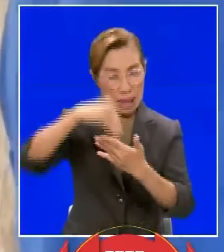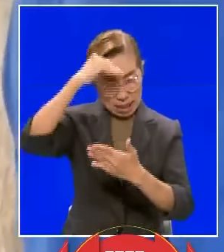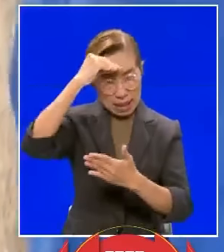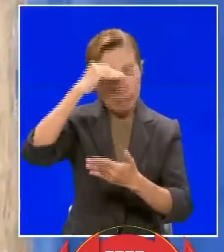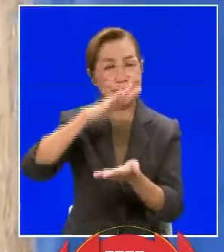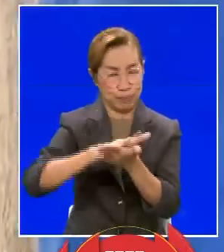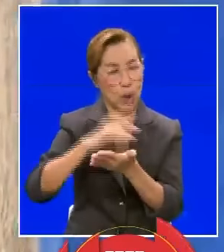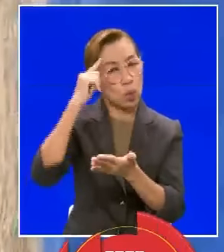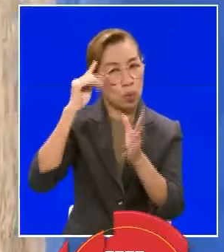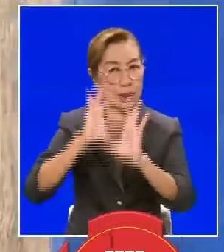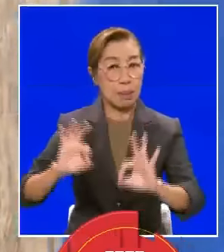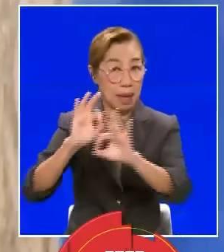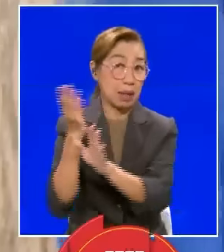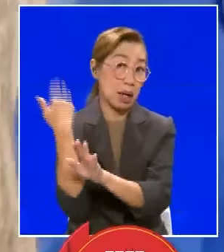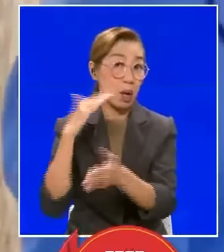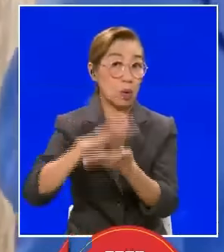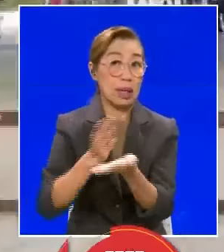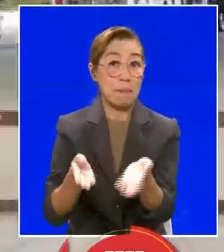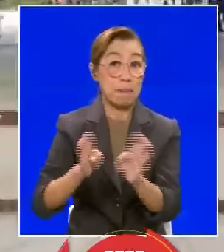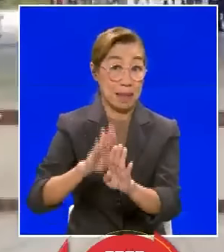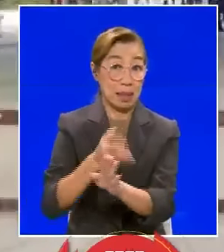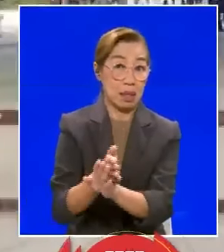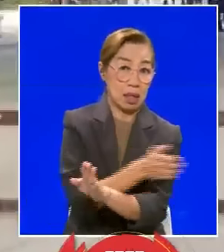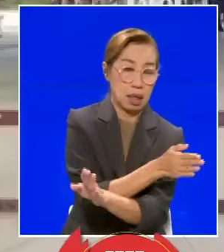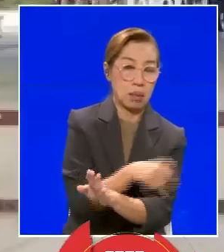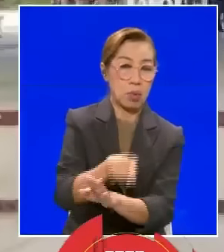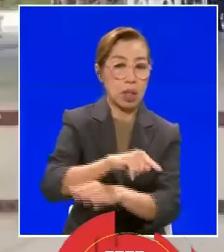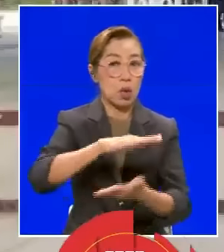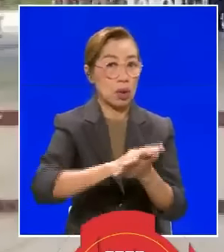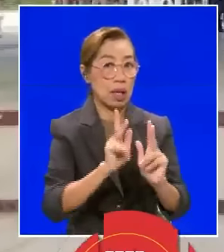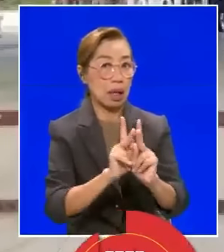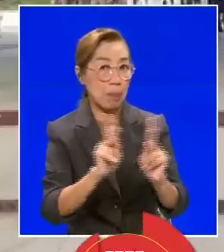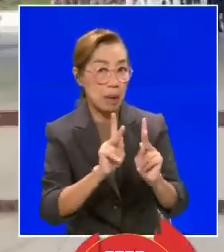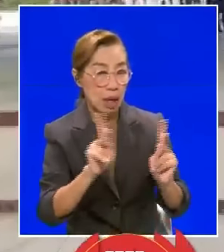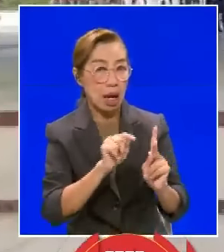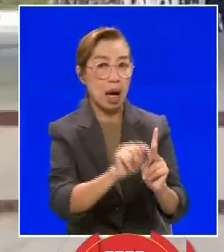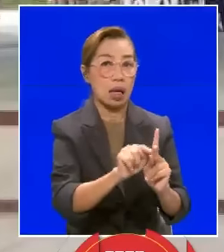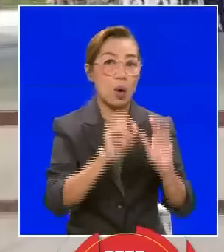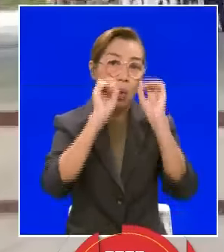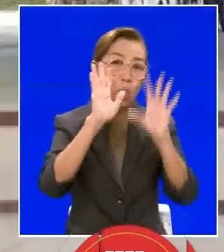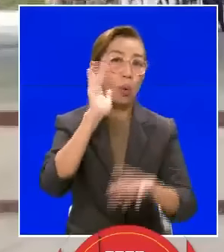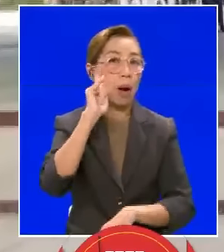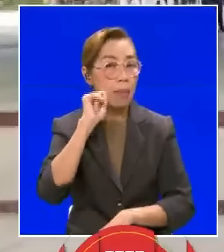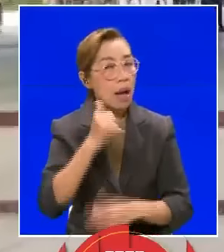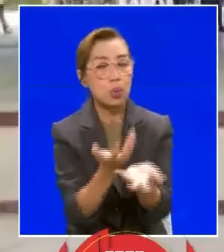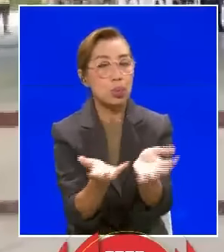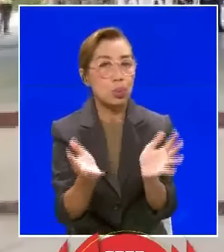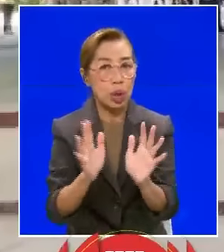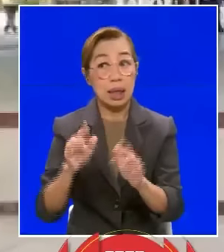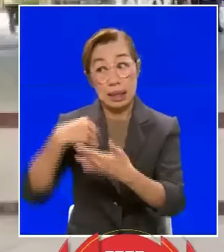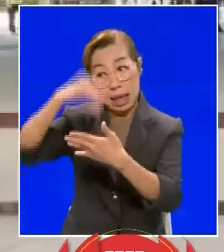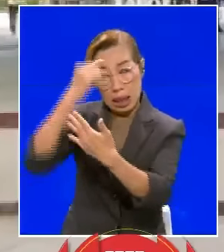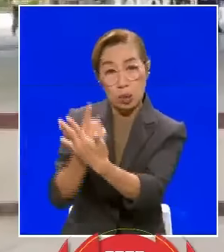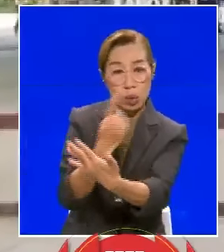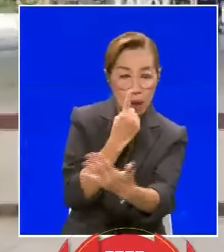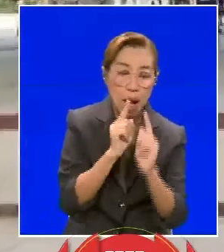ยปิดเทอมที่ผ่านมาก็มีการประชุมคณะกรรมการโรงเรียนผู้บริหารครูผู้ปกครองแล้วก็ตัวแทนสภานักเรียนก็มีการ